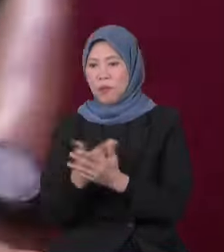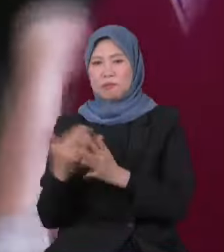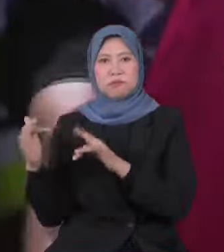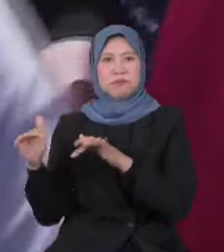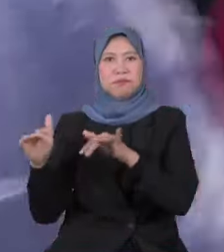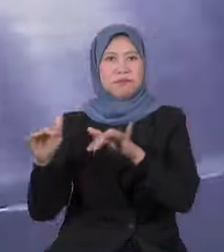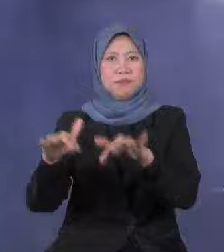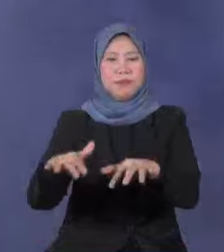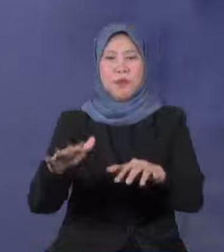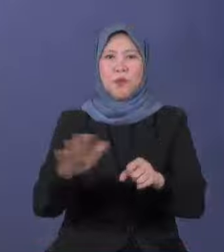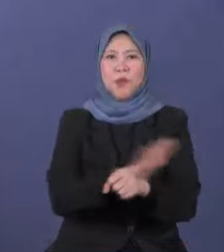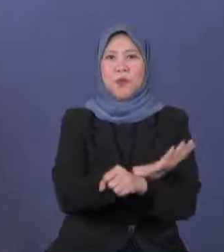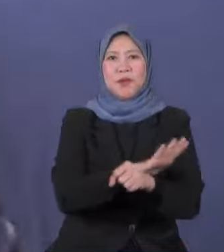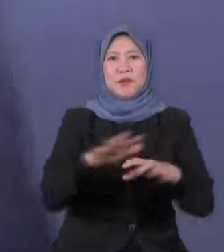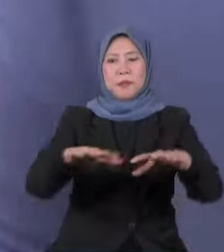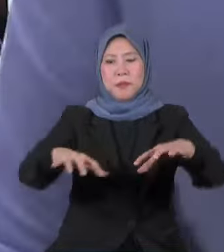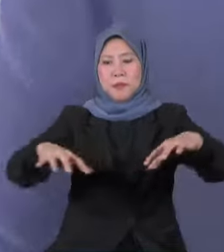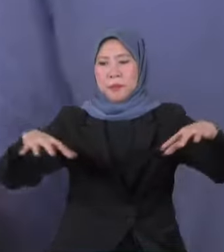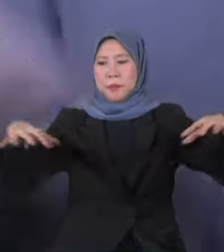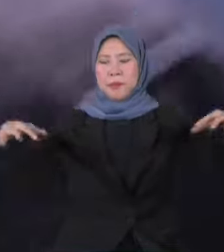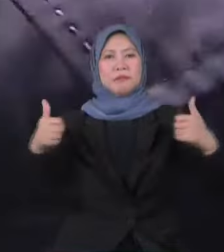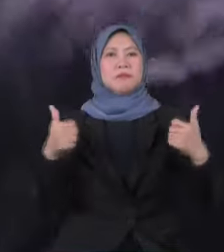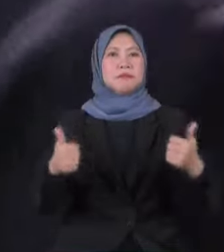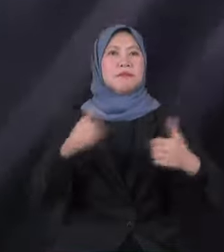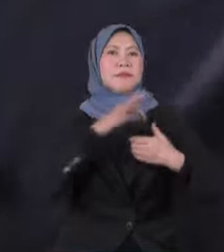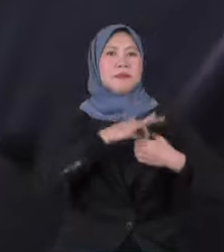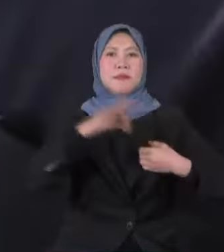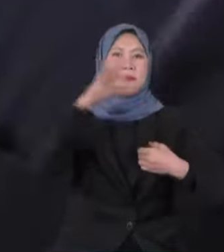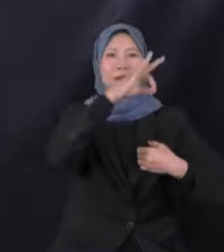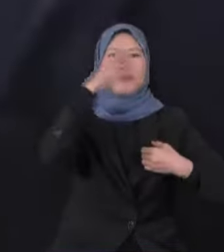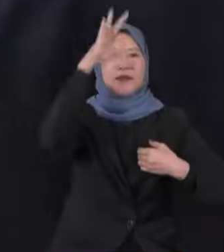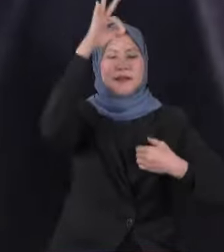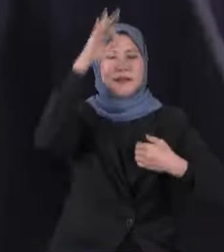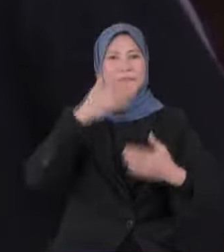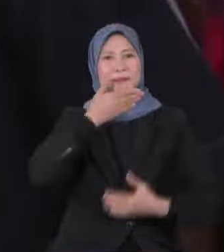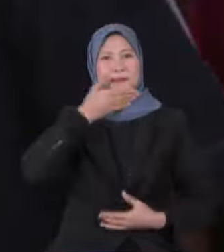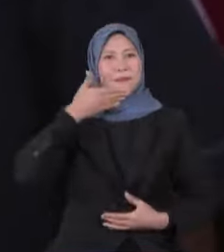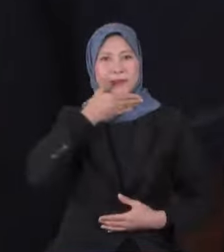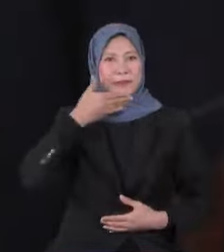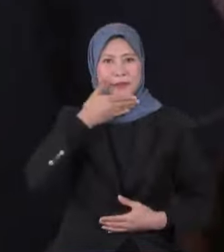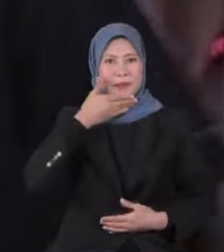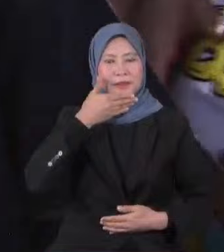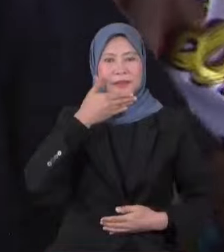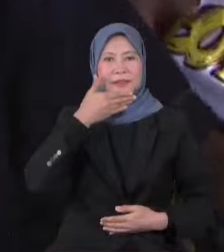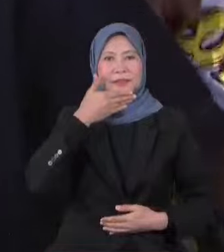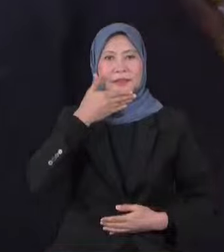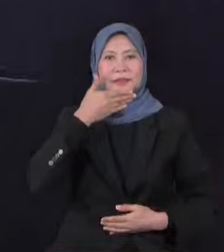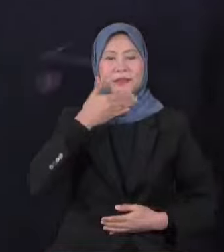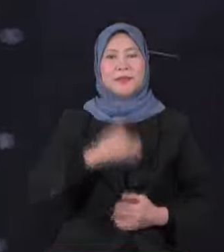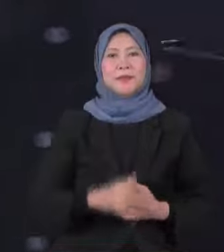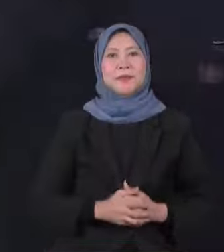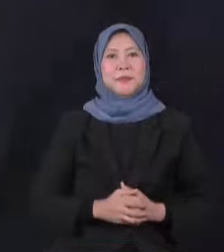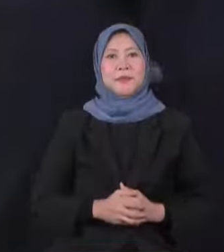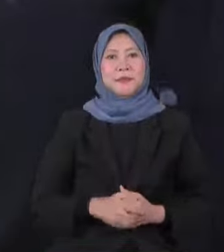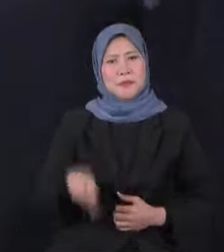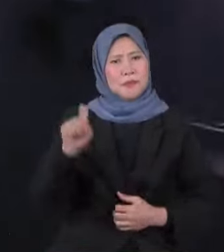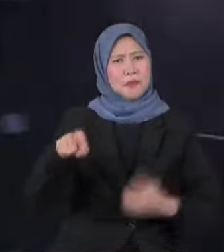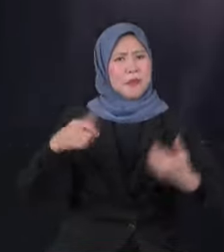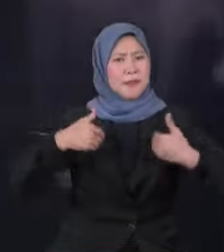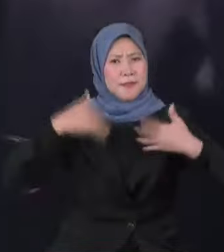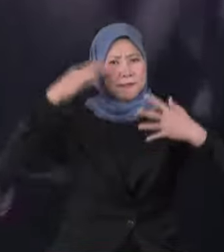memenuhi Dataran Pahlawan ini dengan penuh semangat. Semangat seorang belia. Belia yang harus